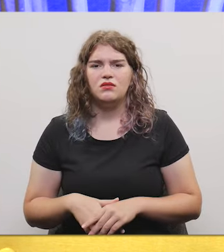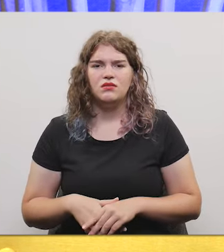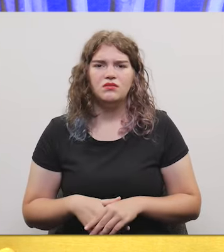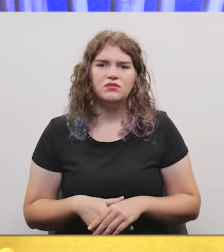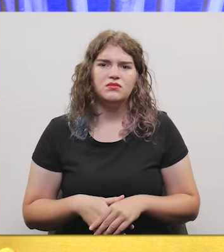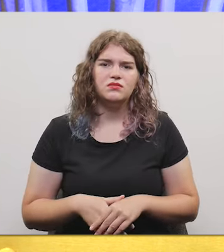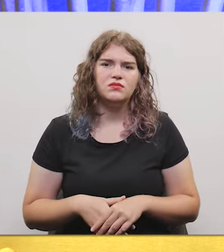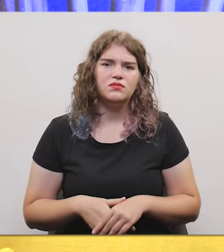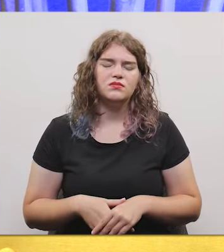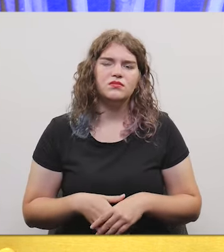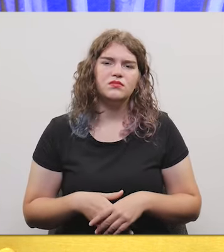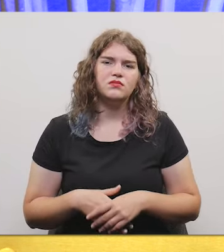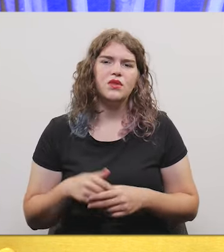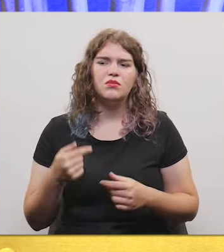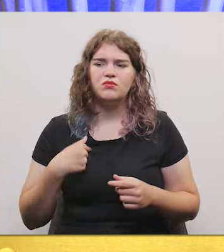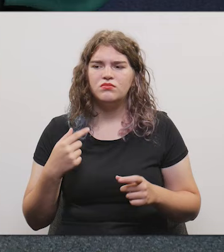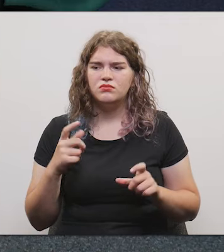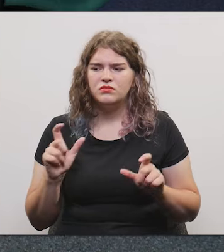ispite,